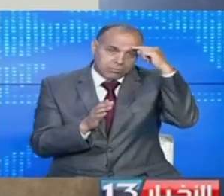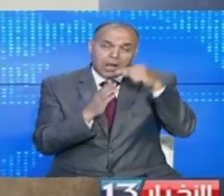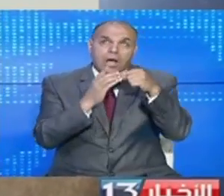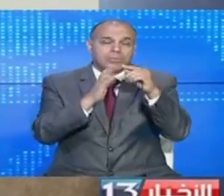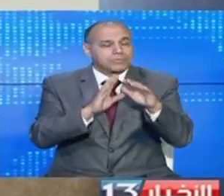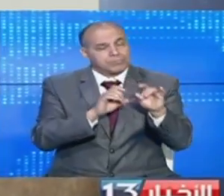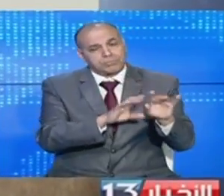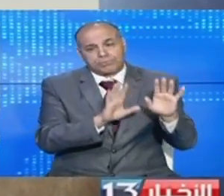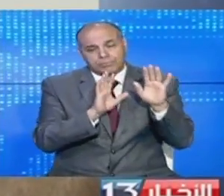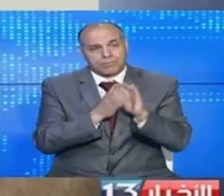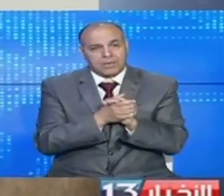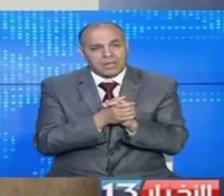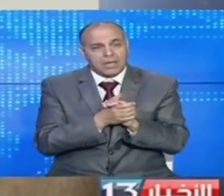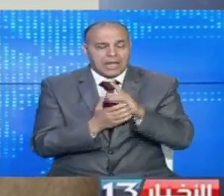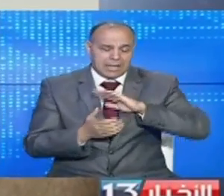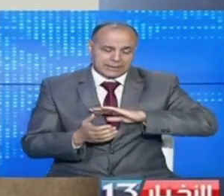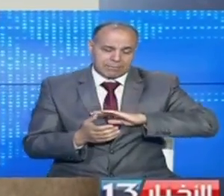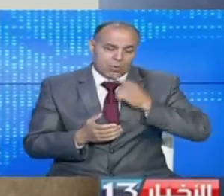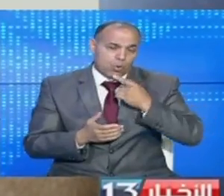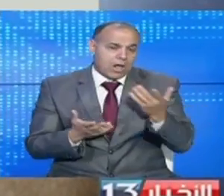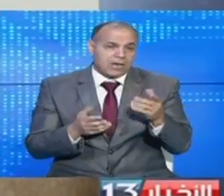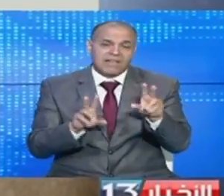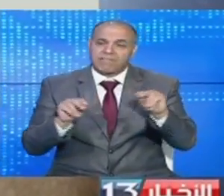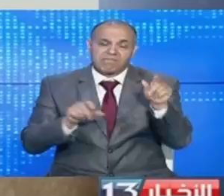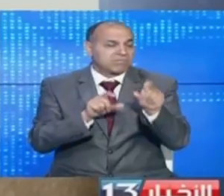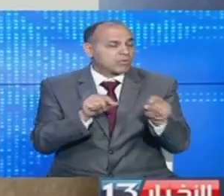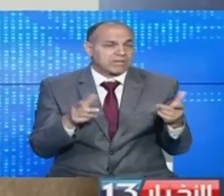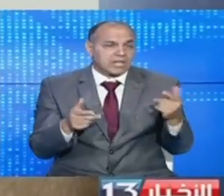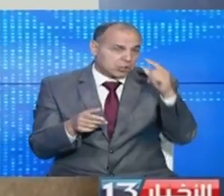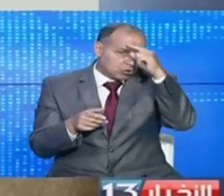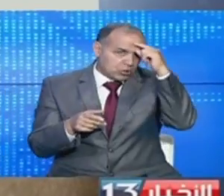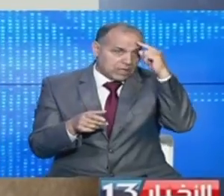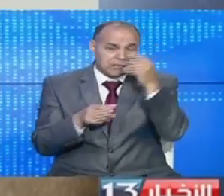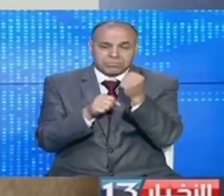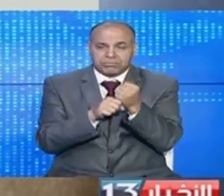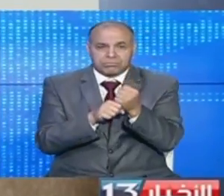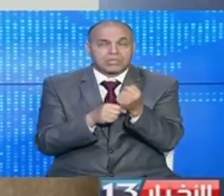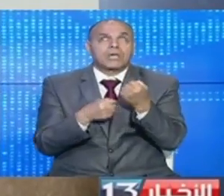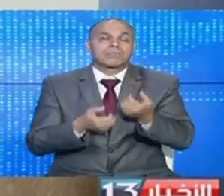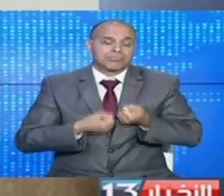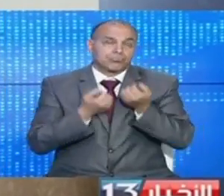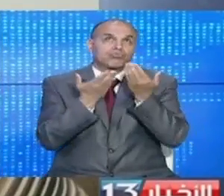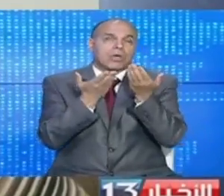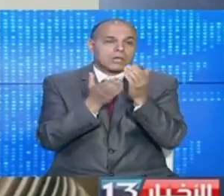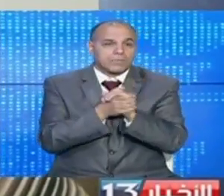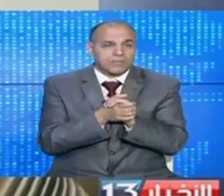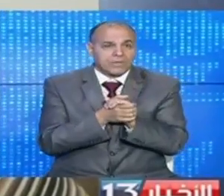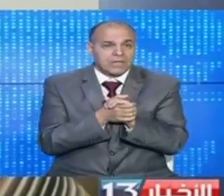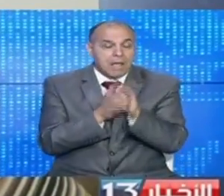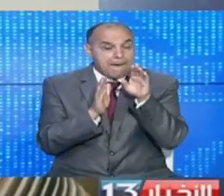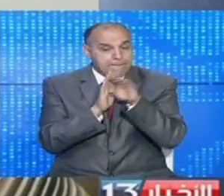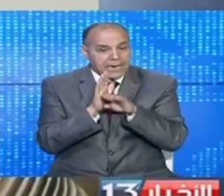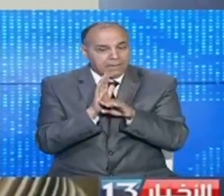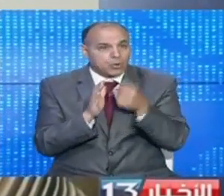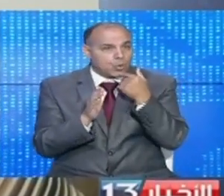الحمد لله يا ربي، احنا صابرين كما الناس وان شاء الله ربي يحن علينا ويفرج علينا ان شاء الله. في البرنامج